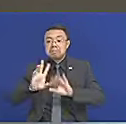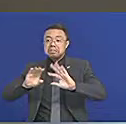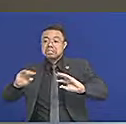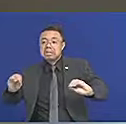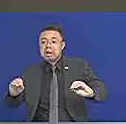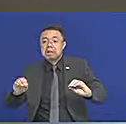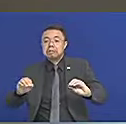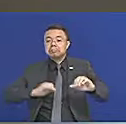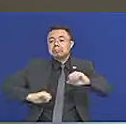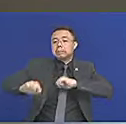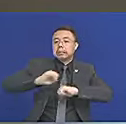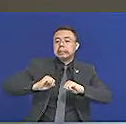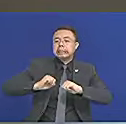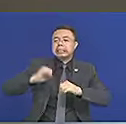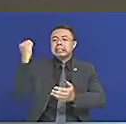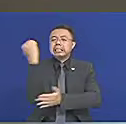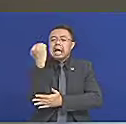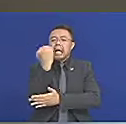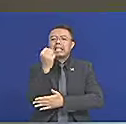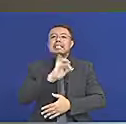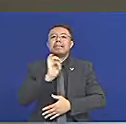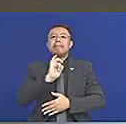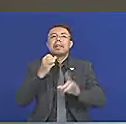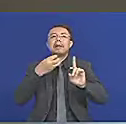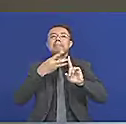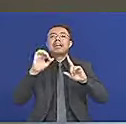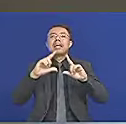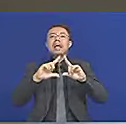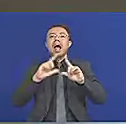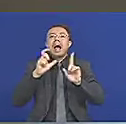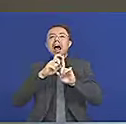dan sebenarnya biadab.